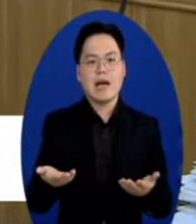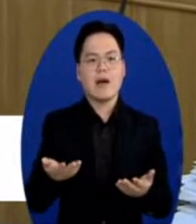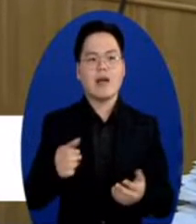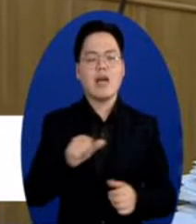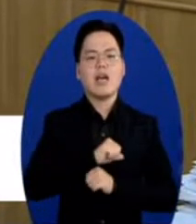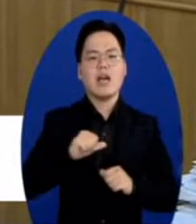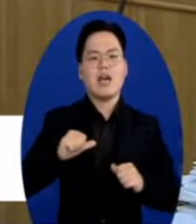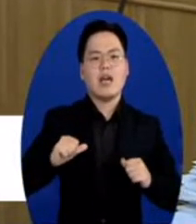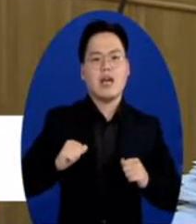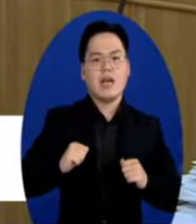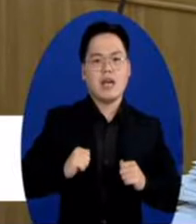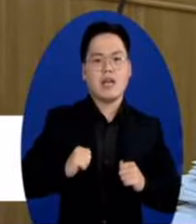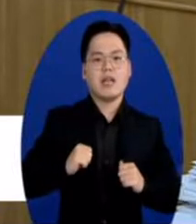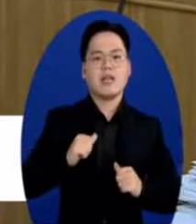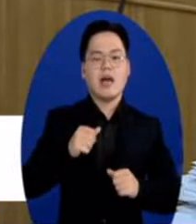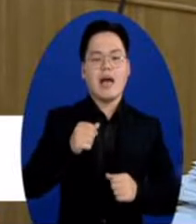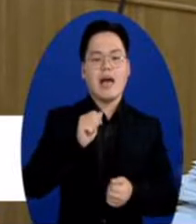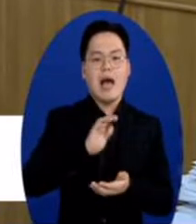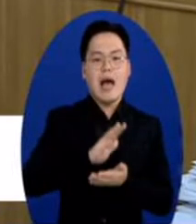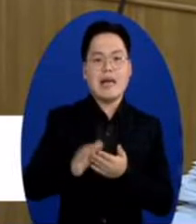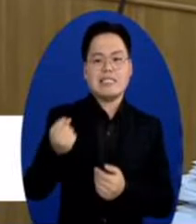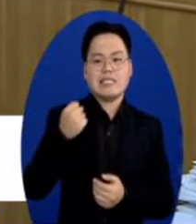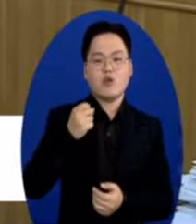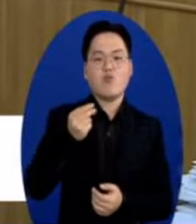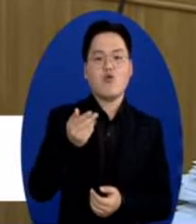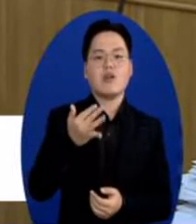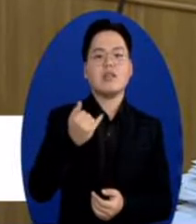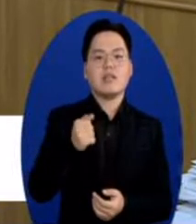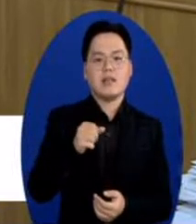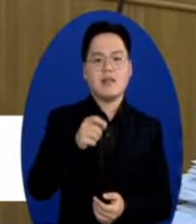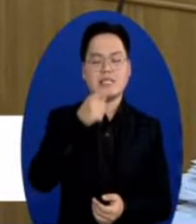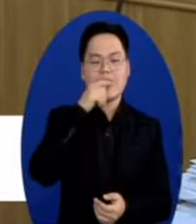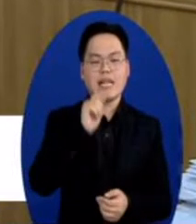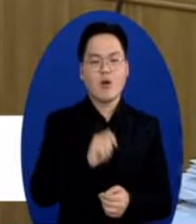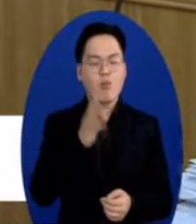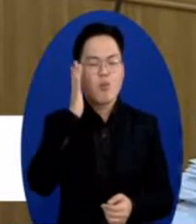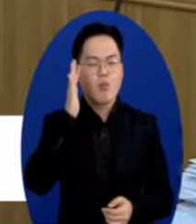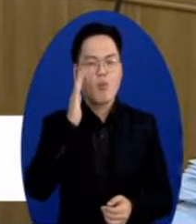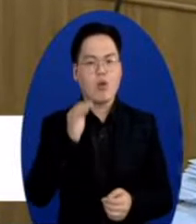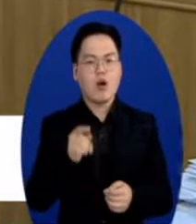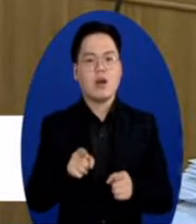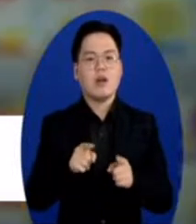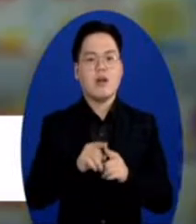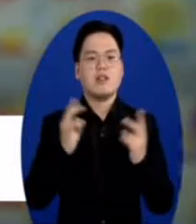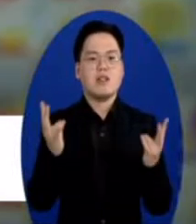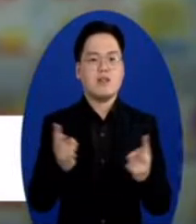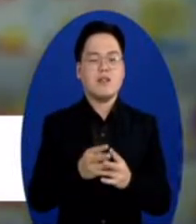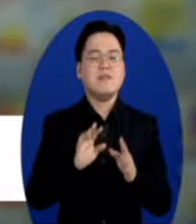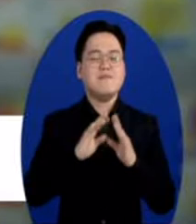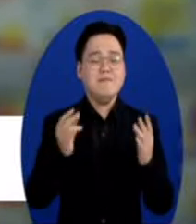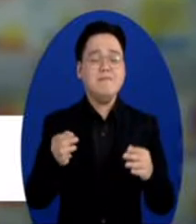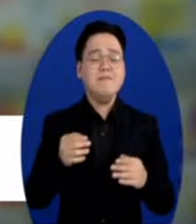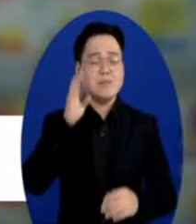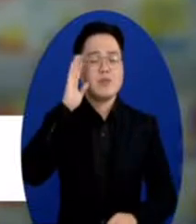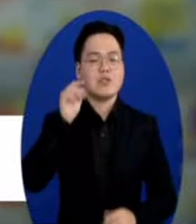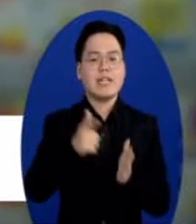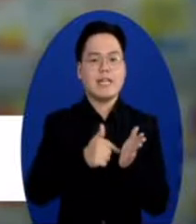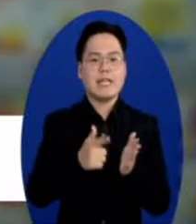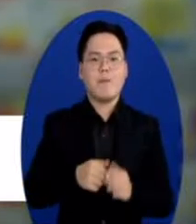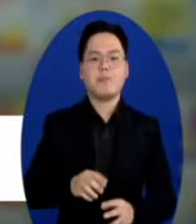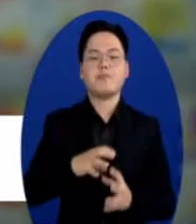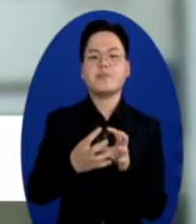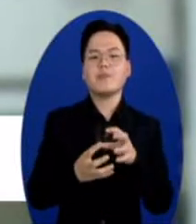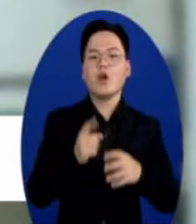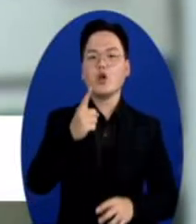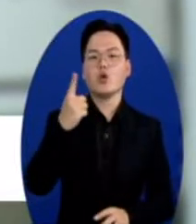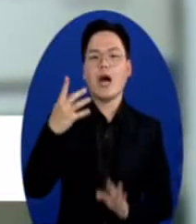одоо худалдан авах чадвартай бас нийцгүй үнээр зарагдах гэдэг маш олон одоо үйл ажиллагаанууд дээр бол энэ нэгцэн зохицуулалт шаардлагатай. Дэлхийн